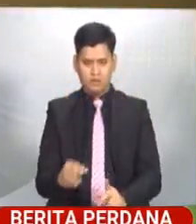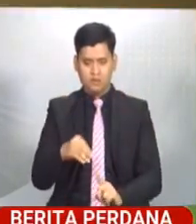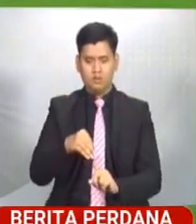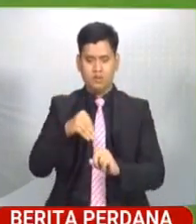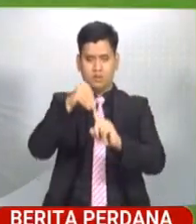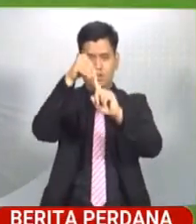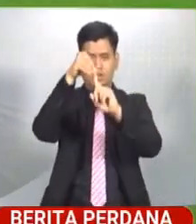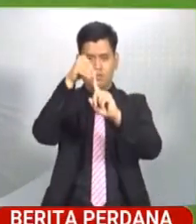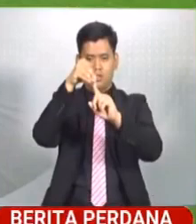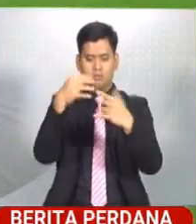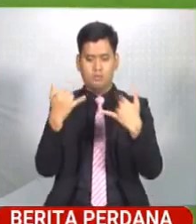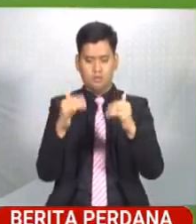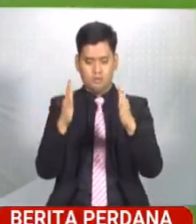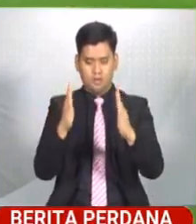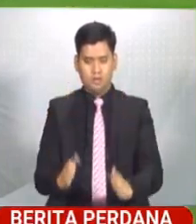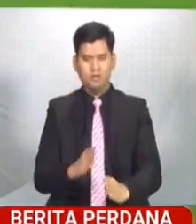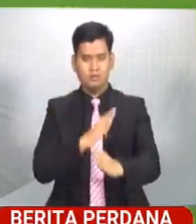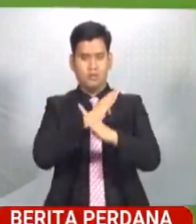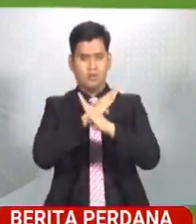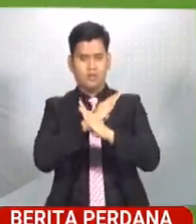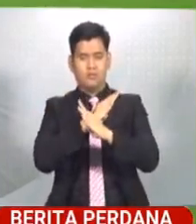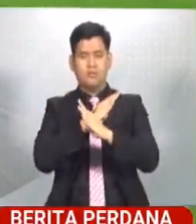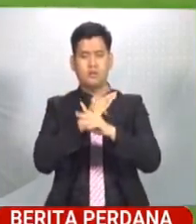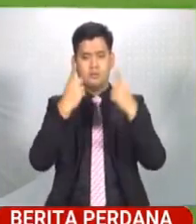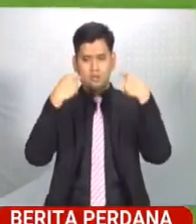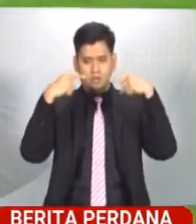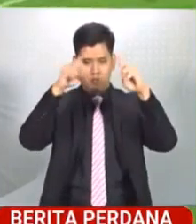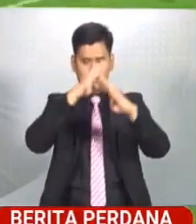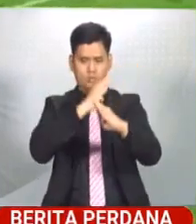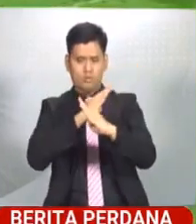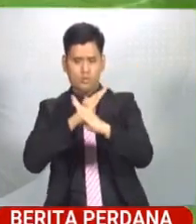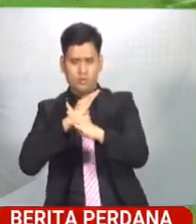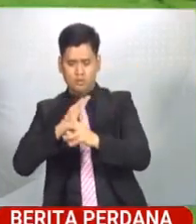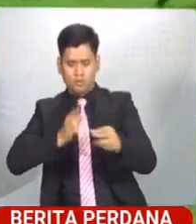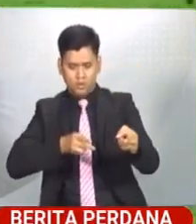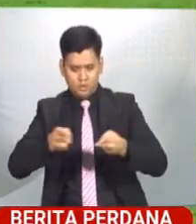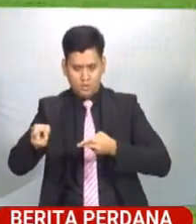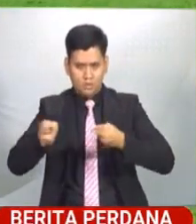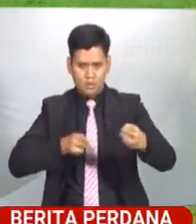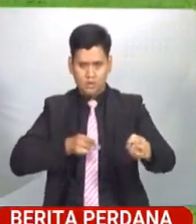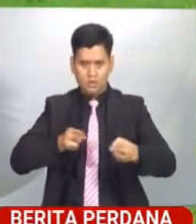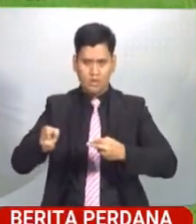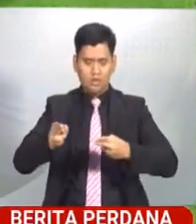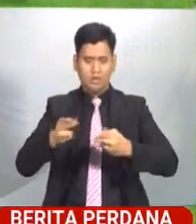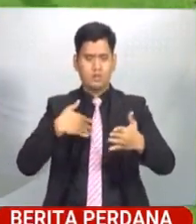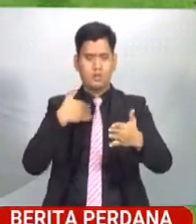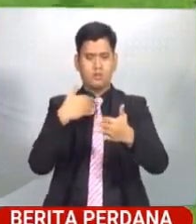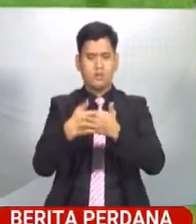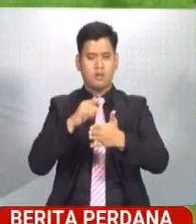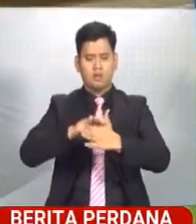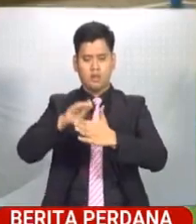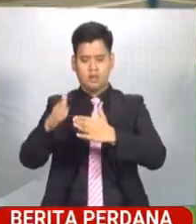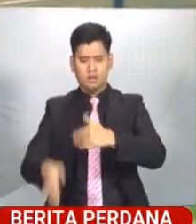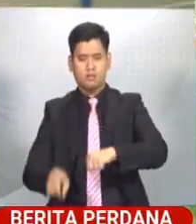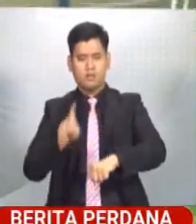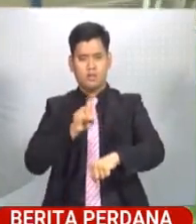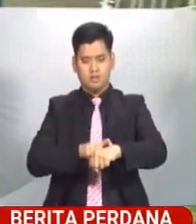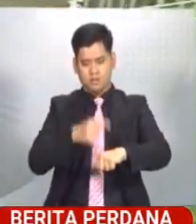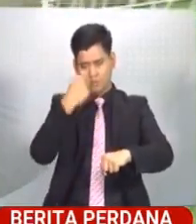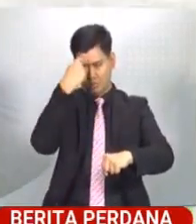banyak mengkang asakan pasukan JDT dan memaksa pasukan itu menunggu hingga ke babak akhir perlawanan untuk memperoleh